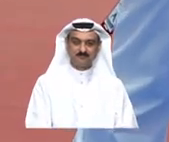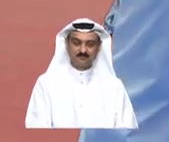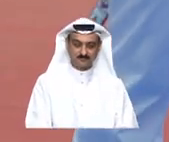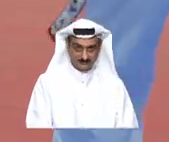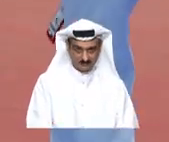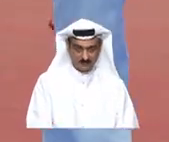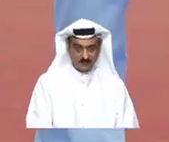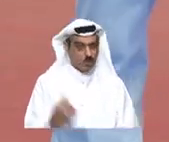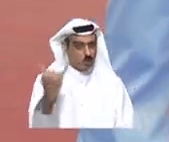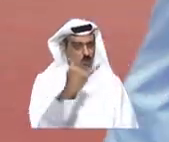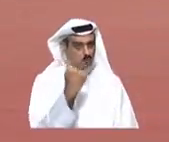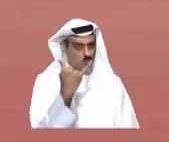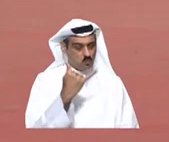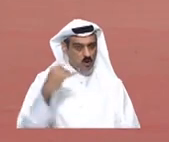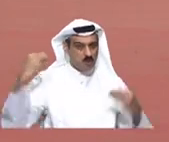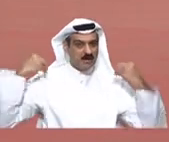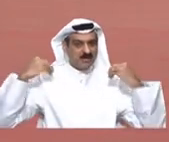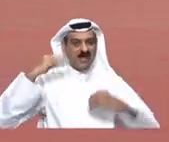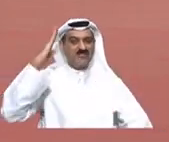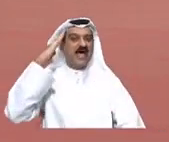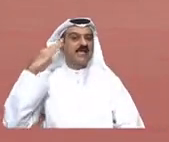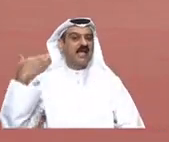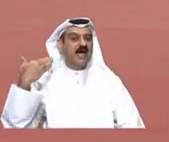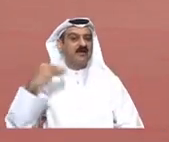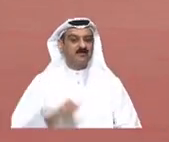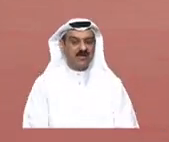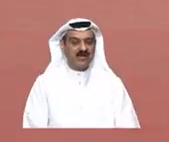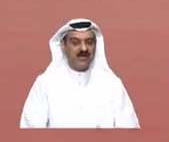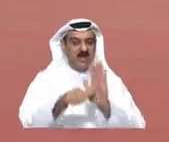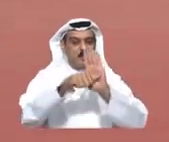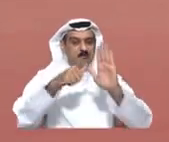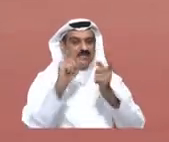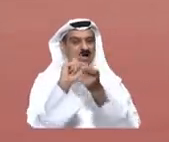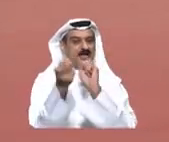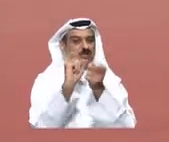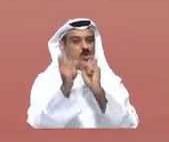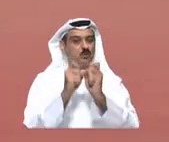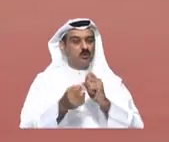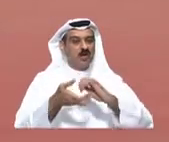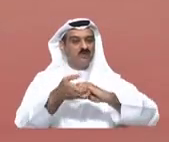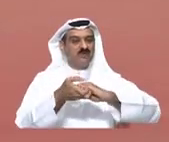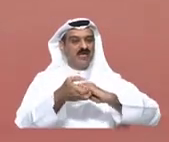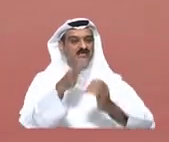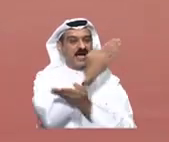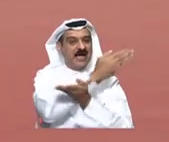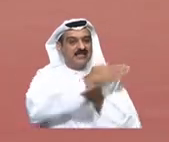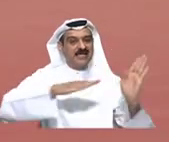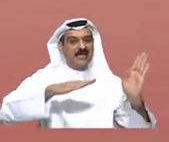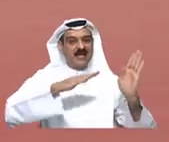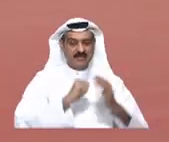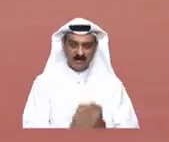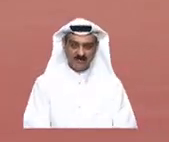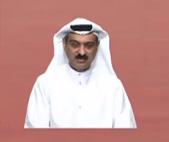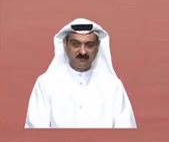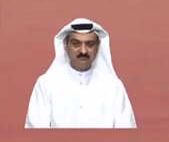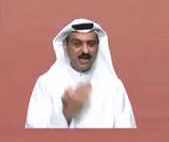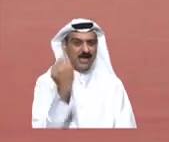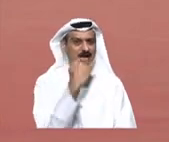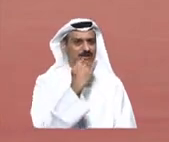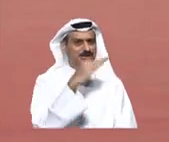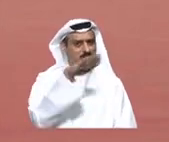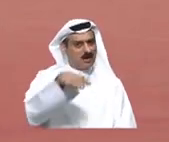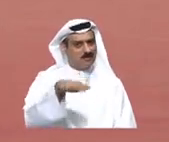إيمانا بأهمية الرياضة النسائية، انطلقت أول بطولة لاتحاد الكاراتيه فتيات أشبال ناشئات